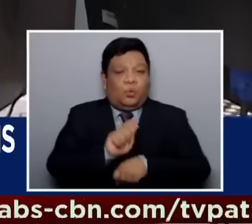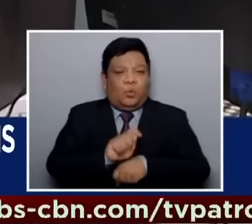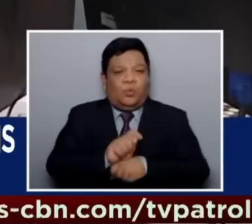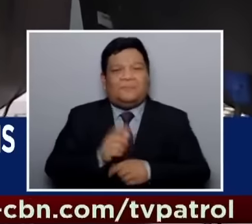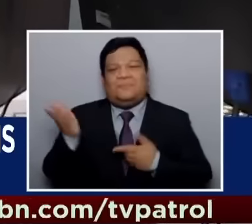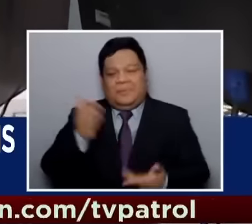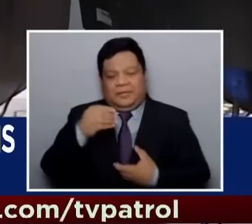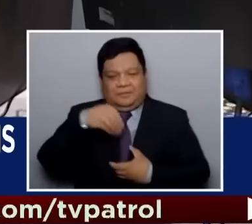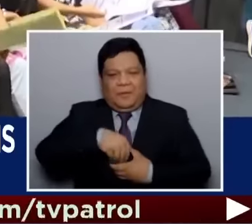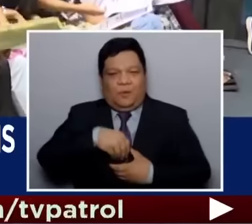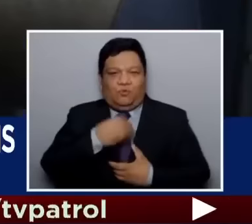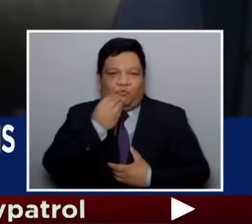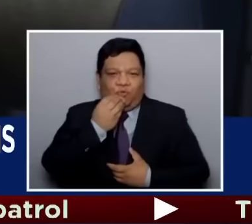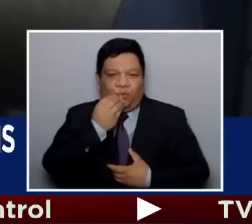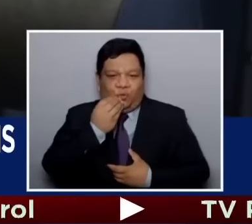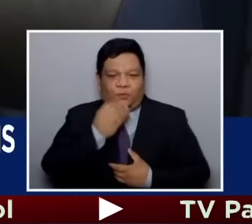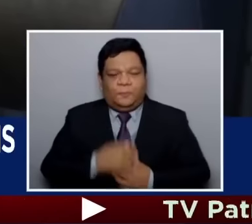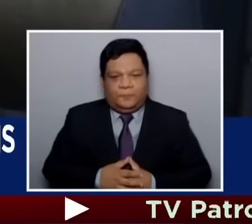pila.